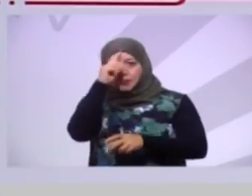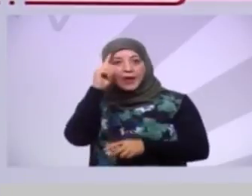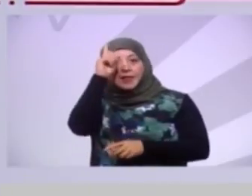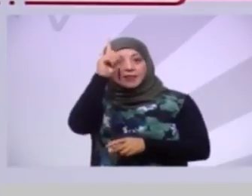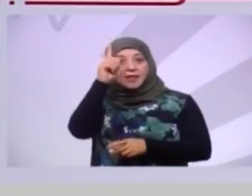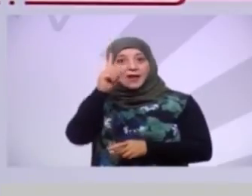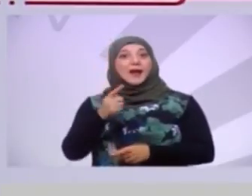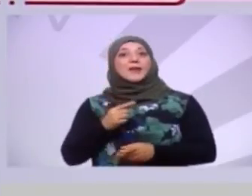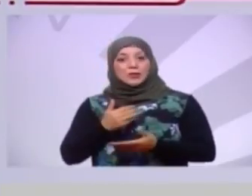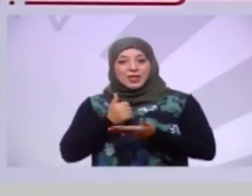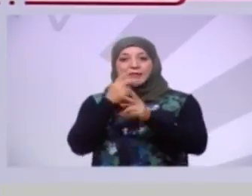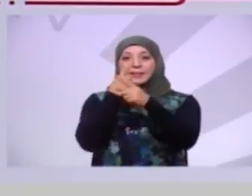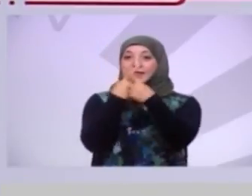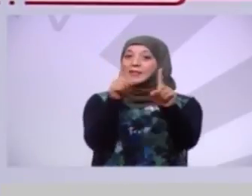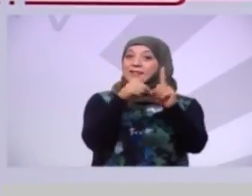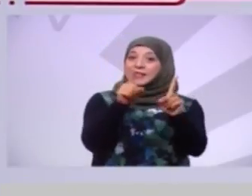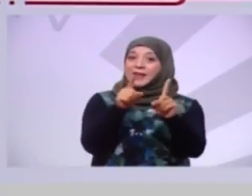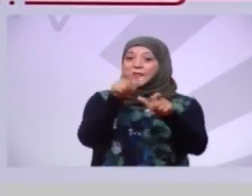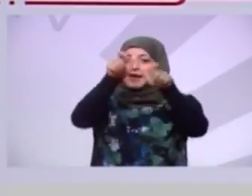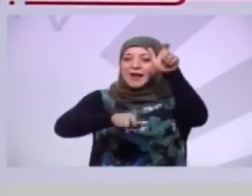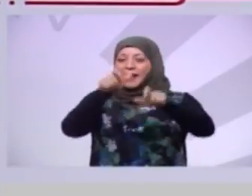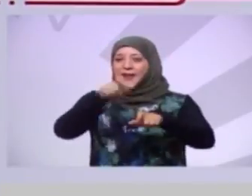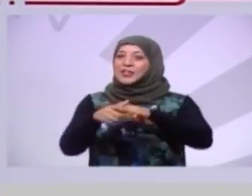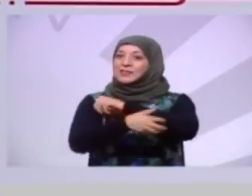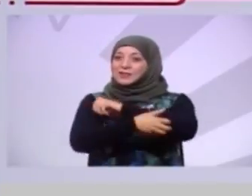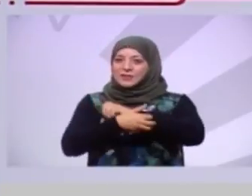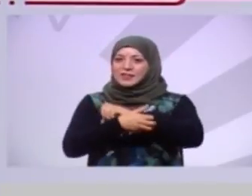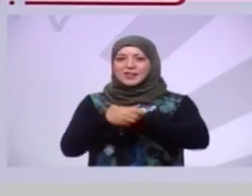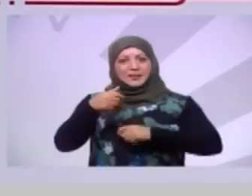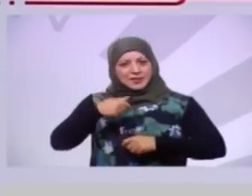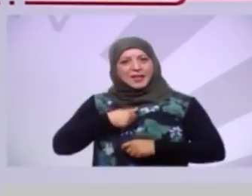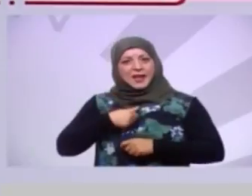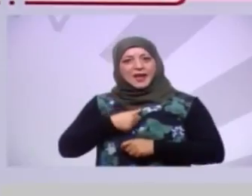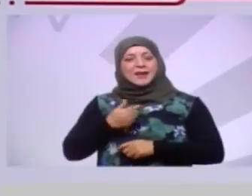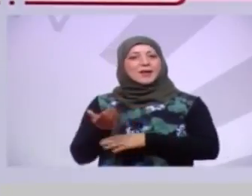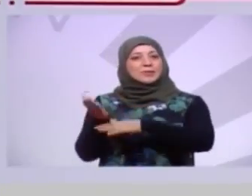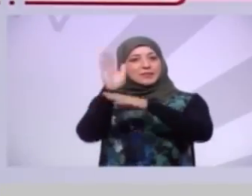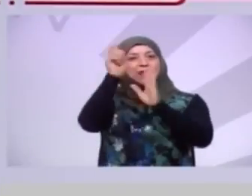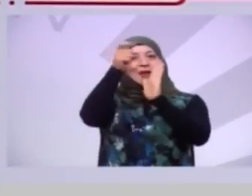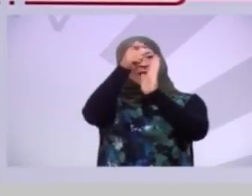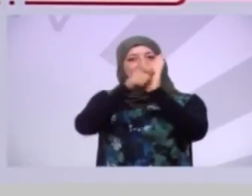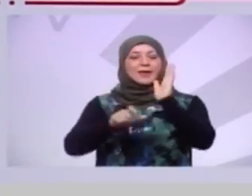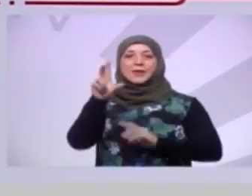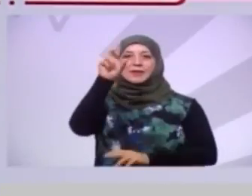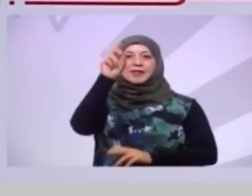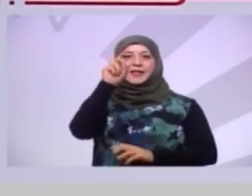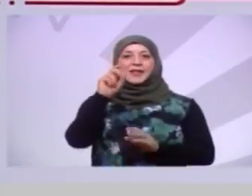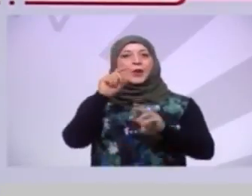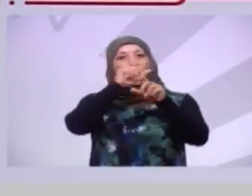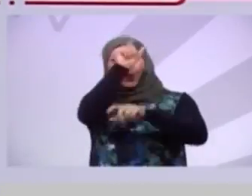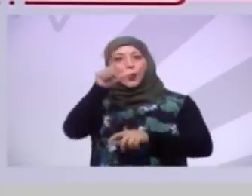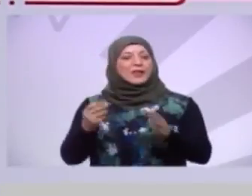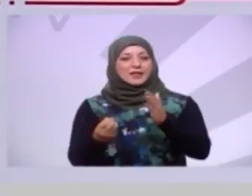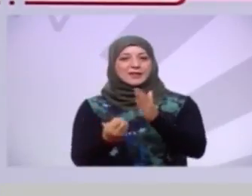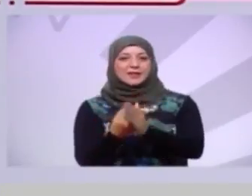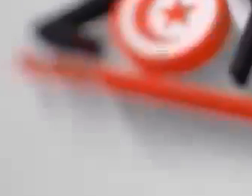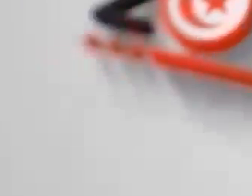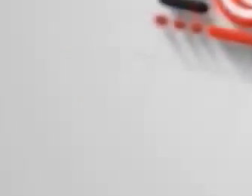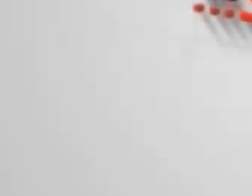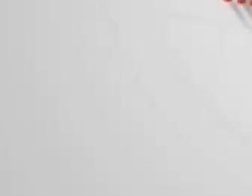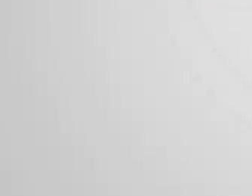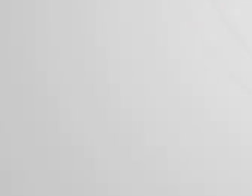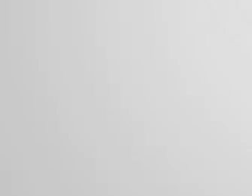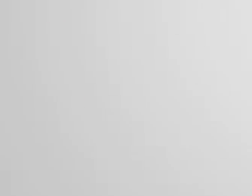الطويله خطرين اصوليه منكم انا القائمه رقم ثلاثين الوطني الجديد صوتوا لي